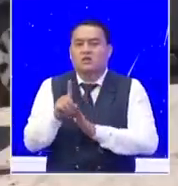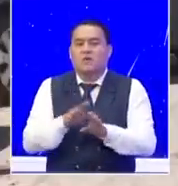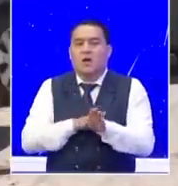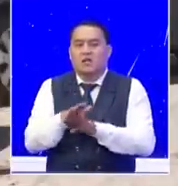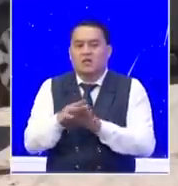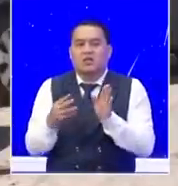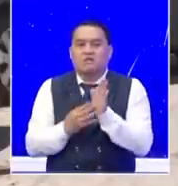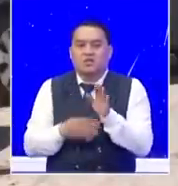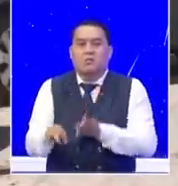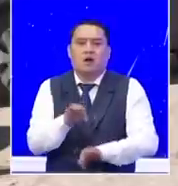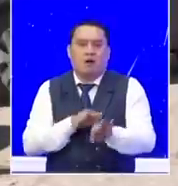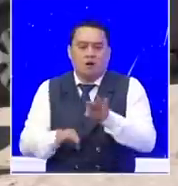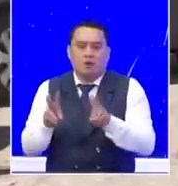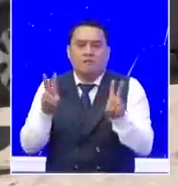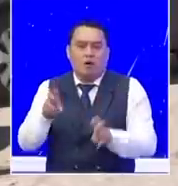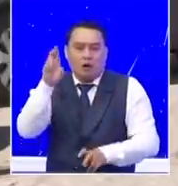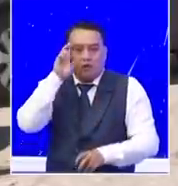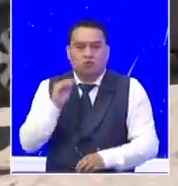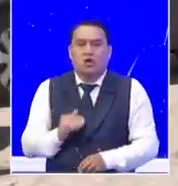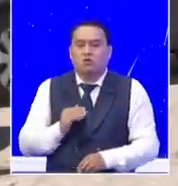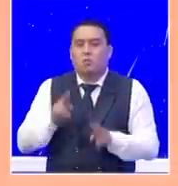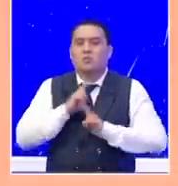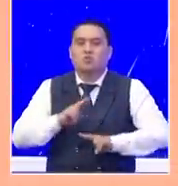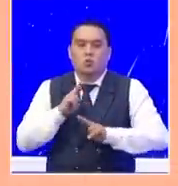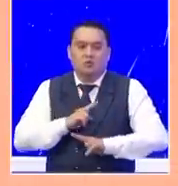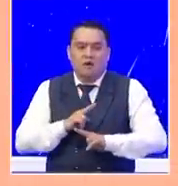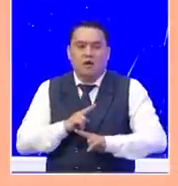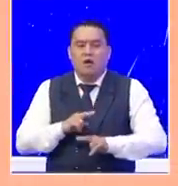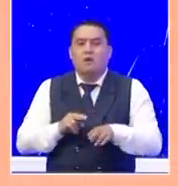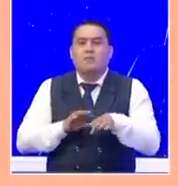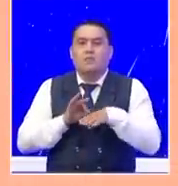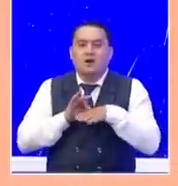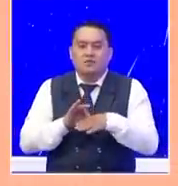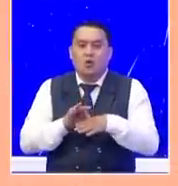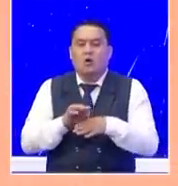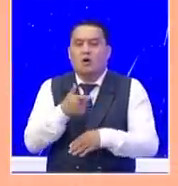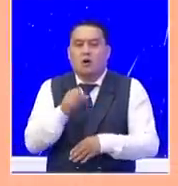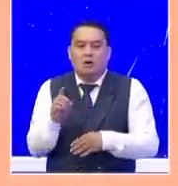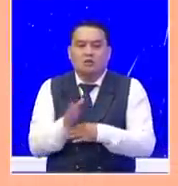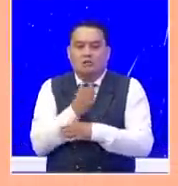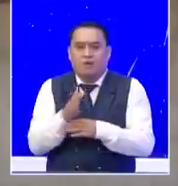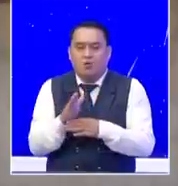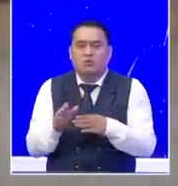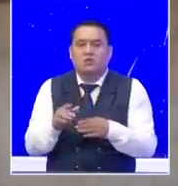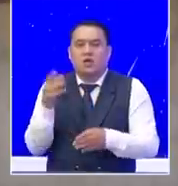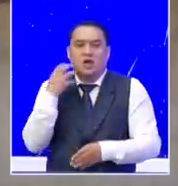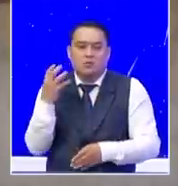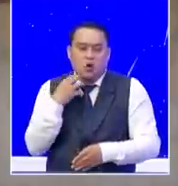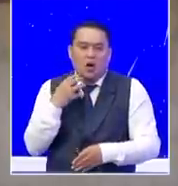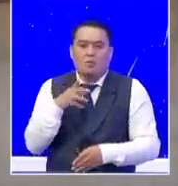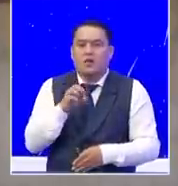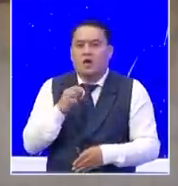реализация 9 проектов в рамках государственно-частного партнерства. Ведется строительство газораспределительных сетей в Кербулакском,